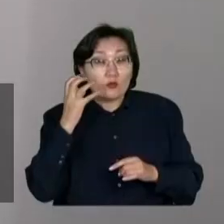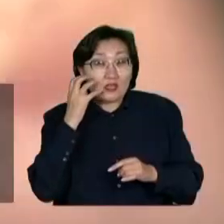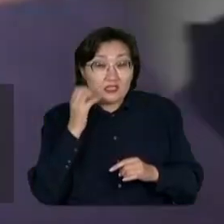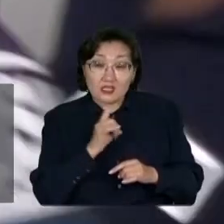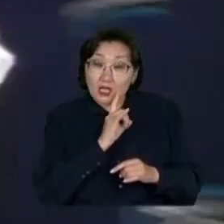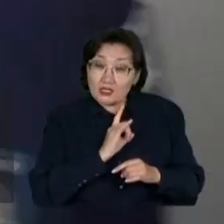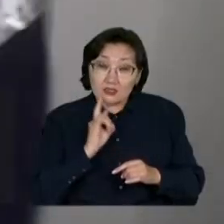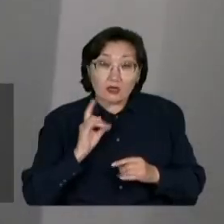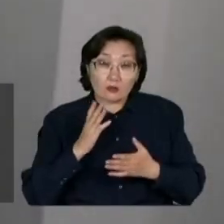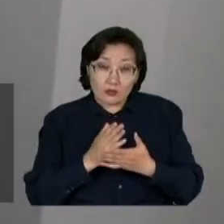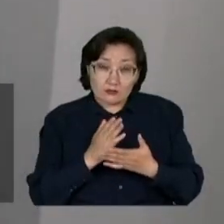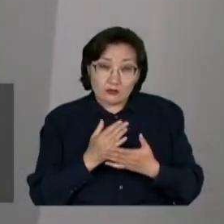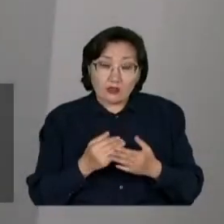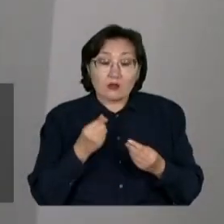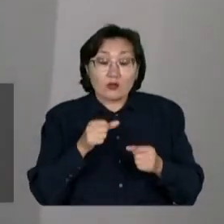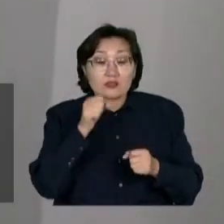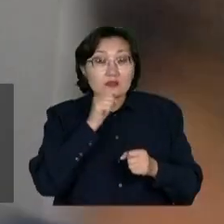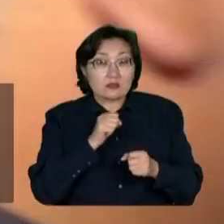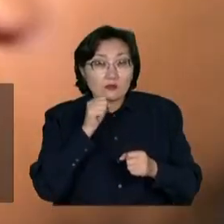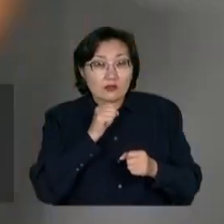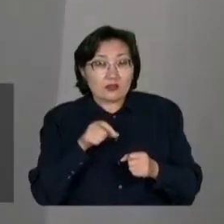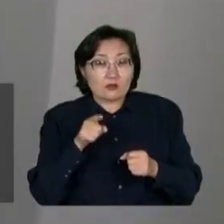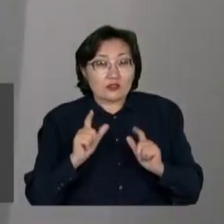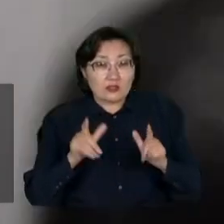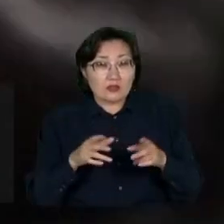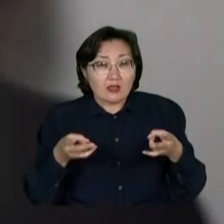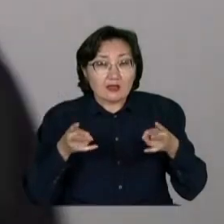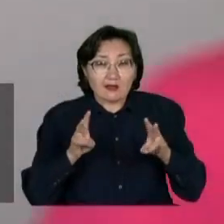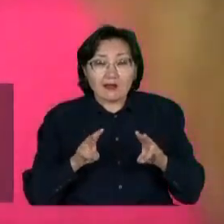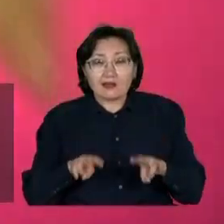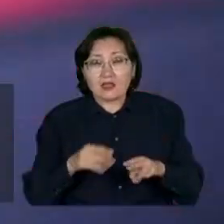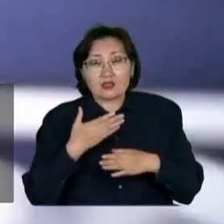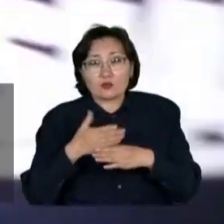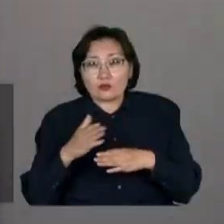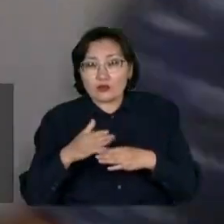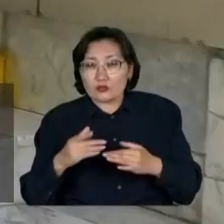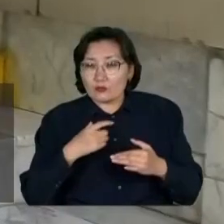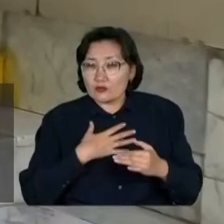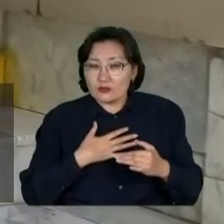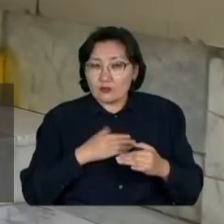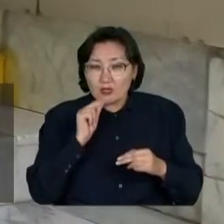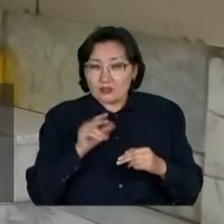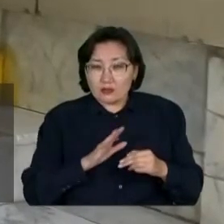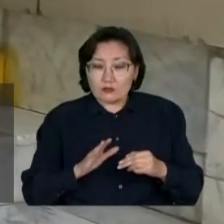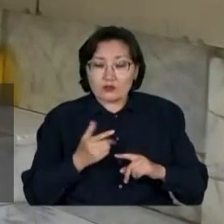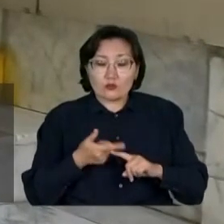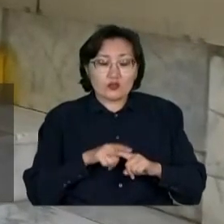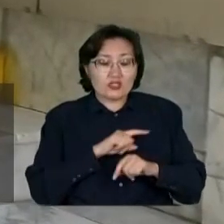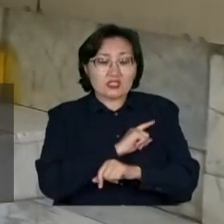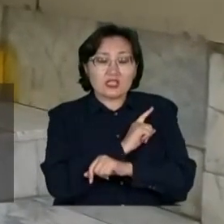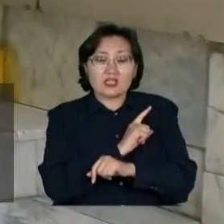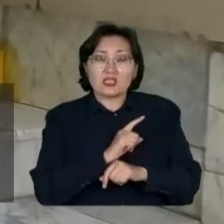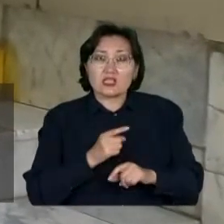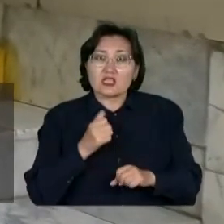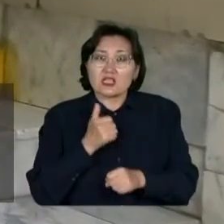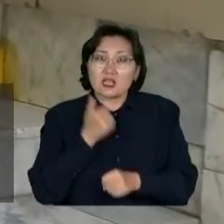жүкті әйелдер де бар. Олар ақша жымқырғандарын ғана мойындап, қалған бөлігінде өздерін ақтауды сұрады. Өте қатаң жаза берілді. Прокурор